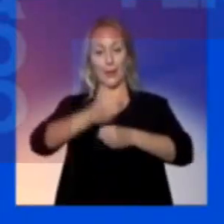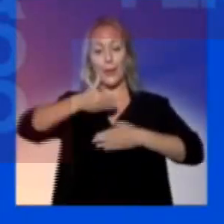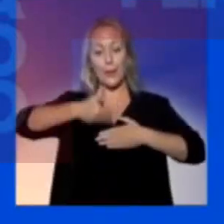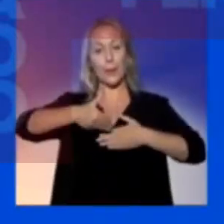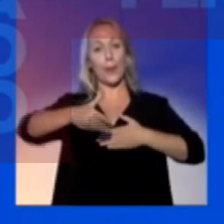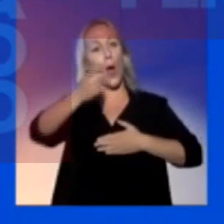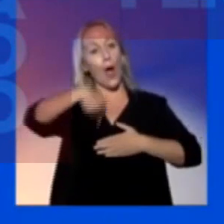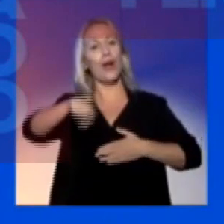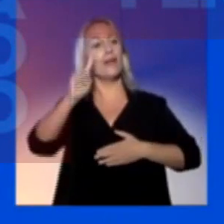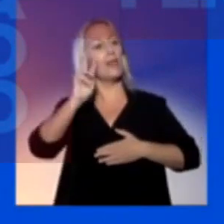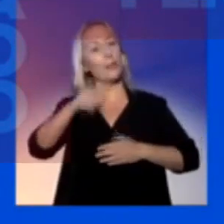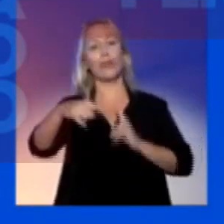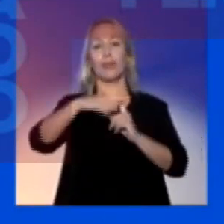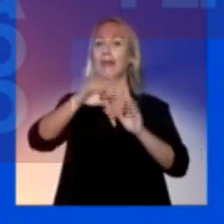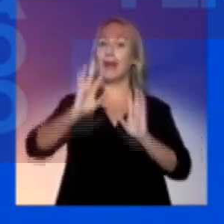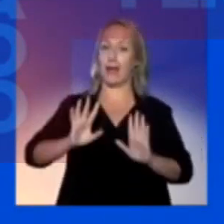Ο σκοπός μας είναι